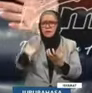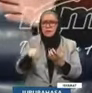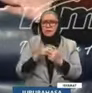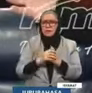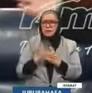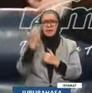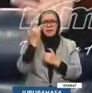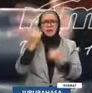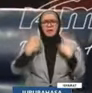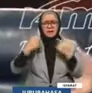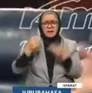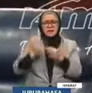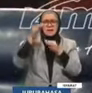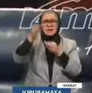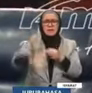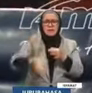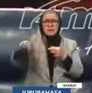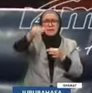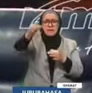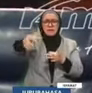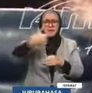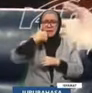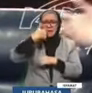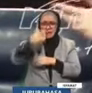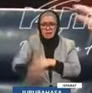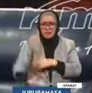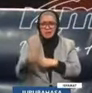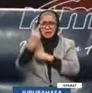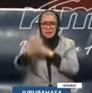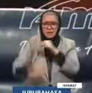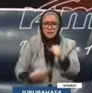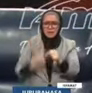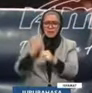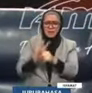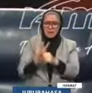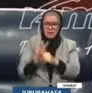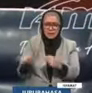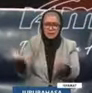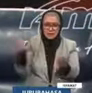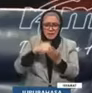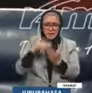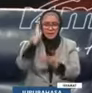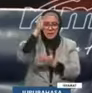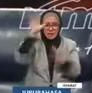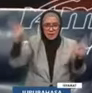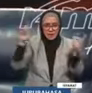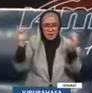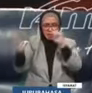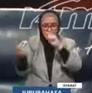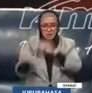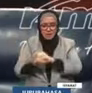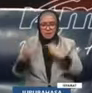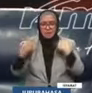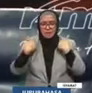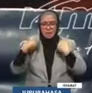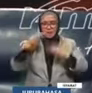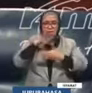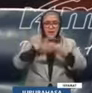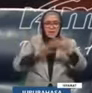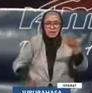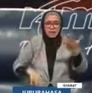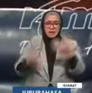di Le yang begitu panjang dari dua tahun lagi kita telah menambah buat pindah Anggita telah ada draft